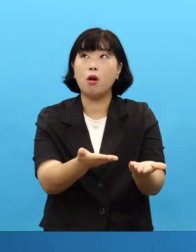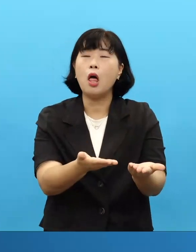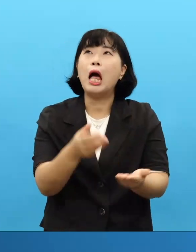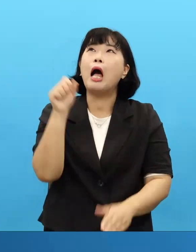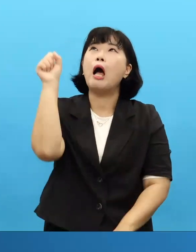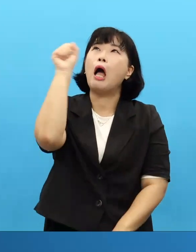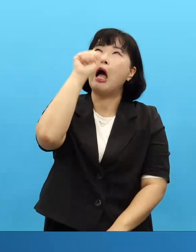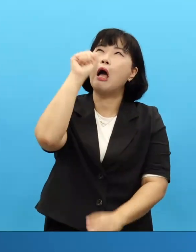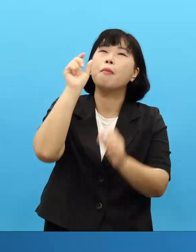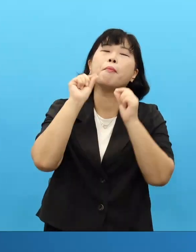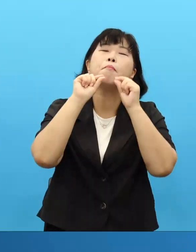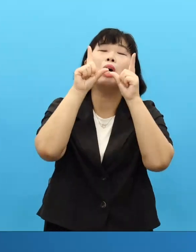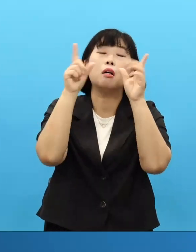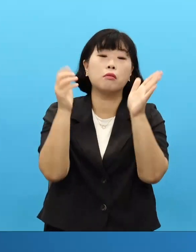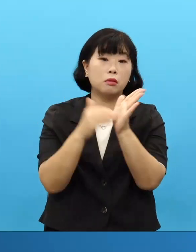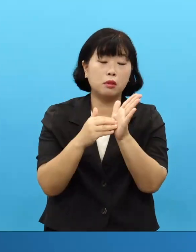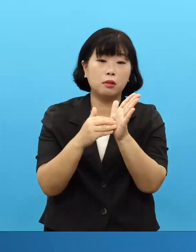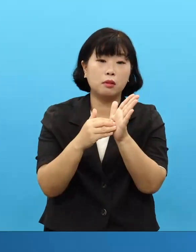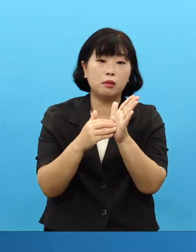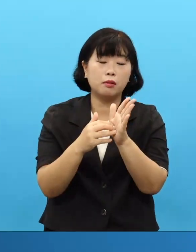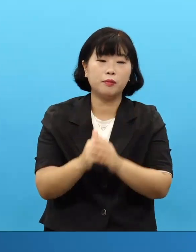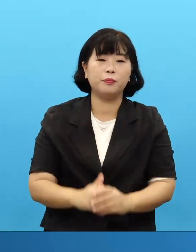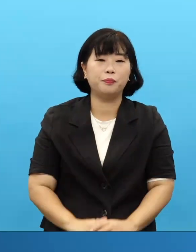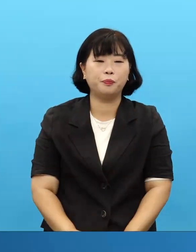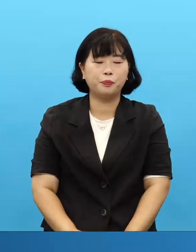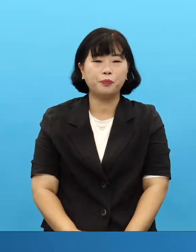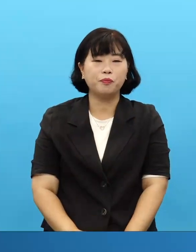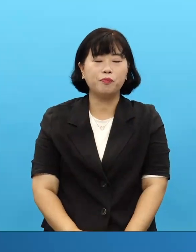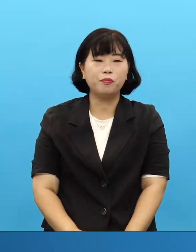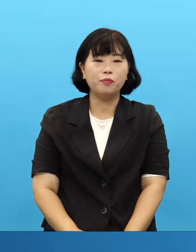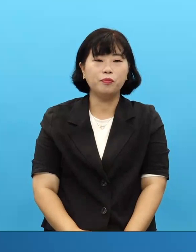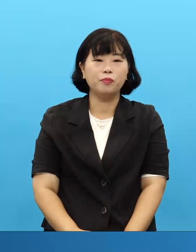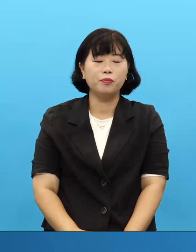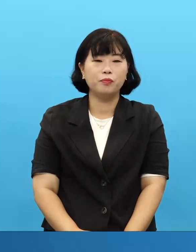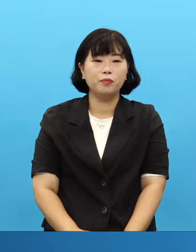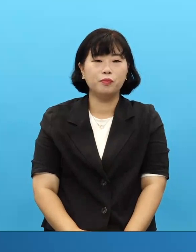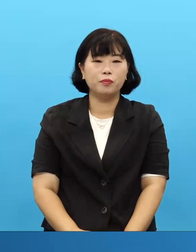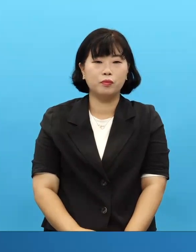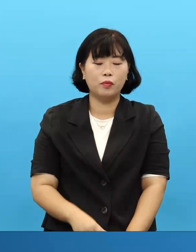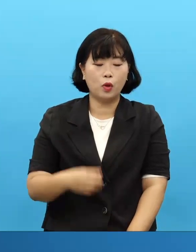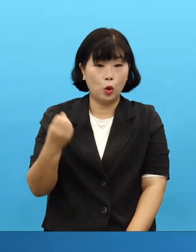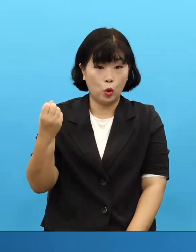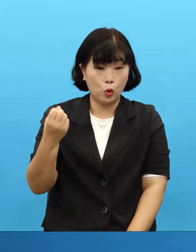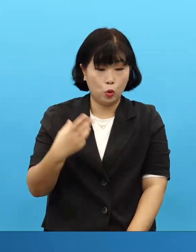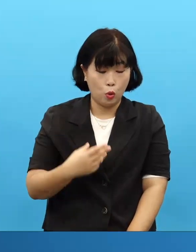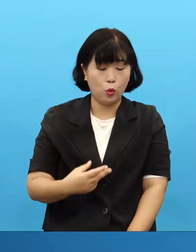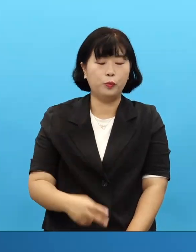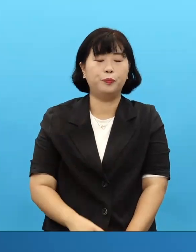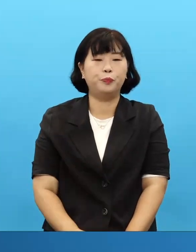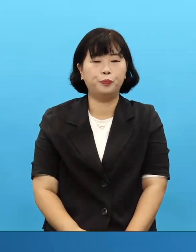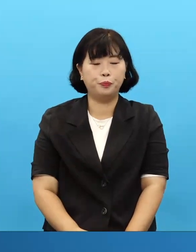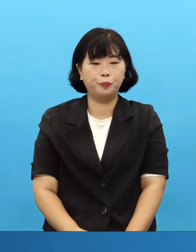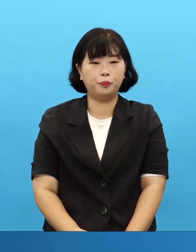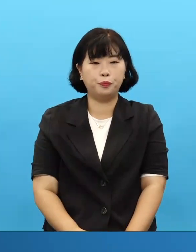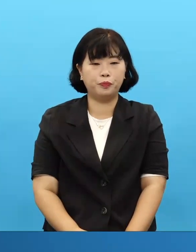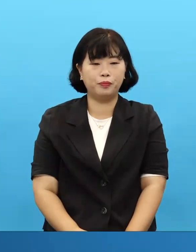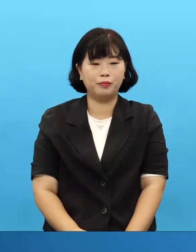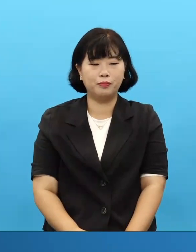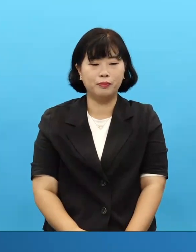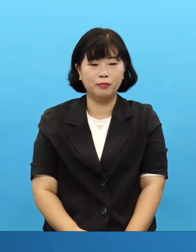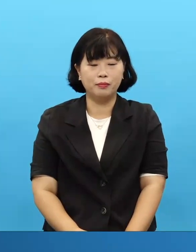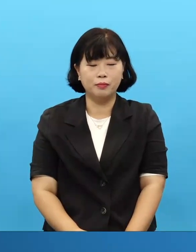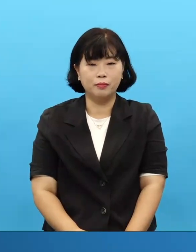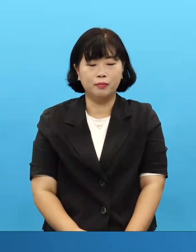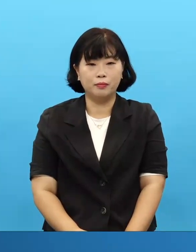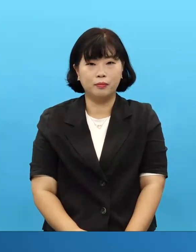들면 그렇게 돼요. 아무래도 이제 힘이 없고 하니까 엘리야도 그랬다니까요. 난 더 이상 못합니다. And that is what happens when you